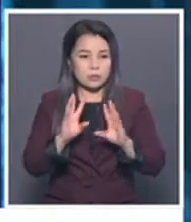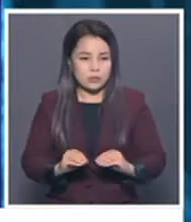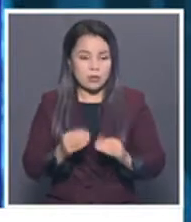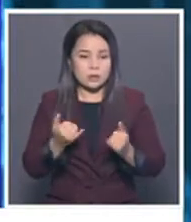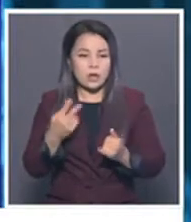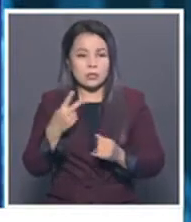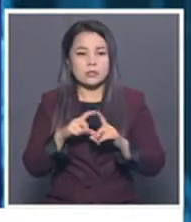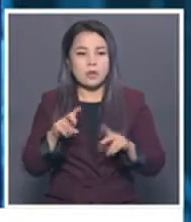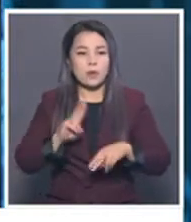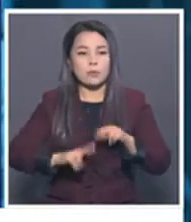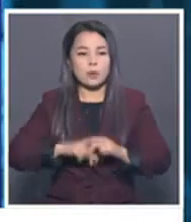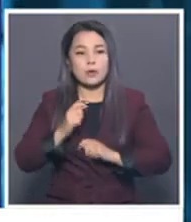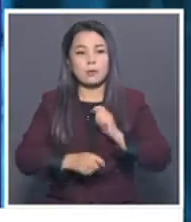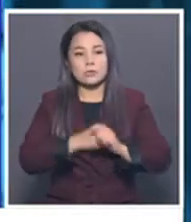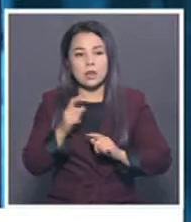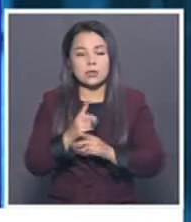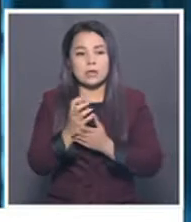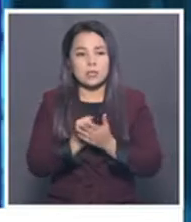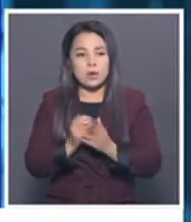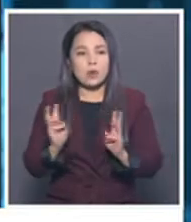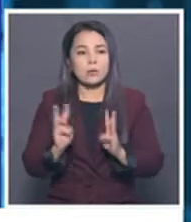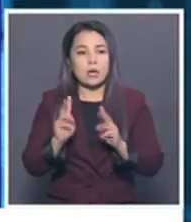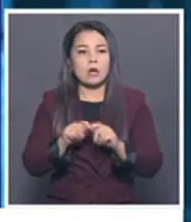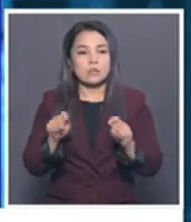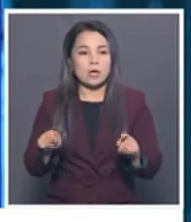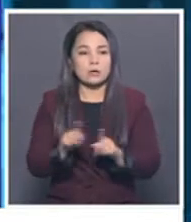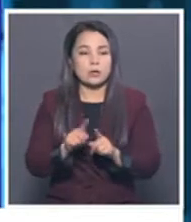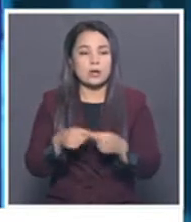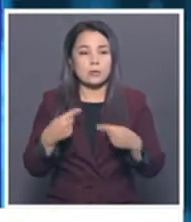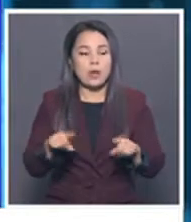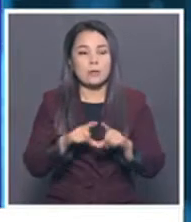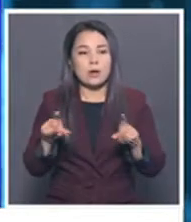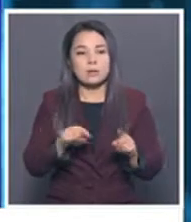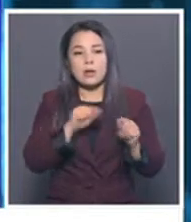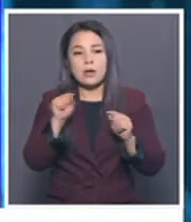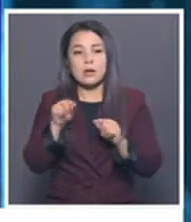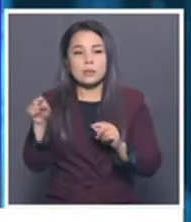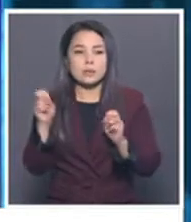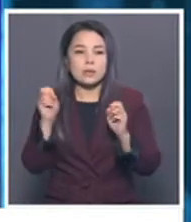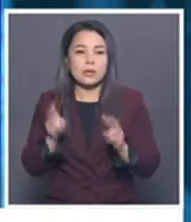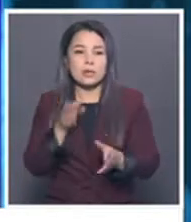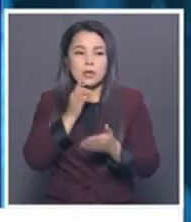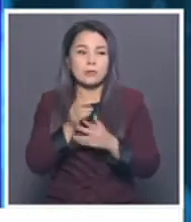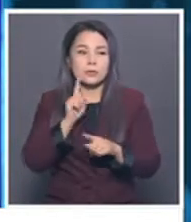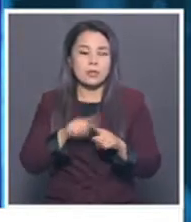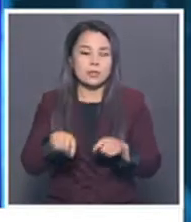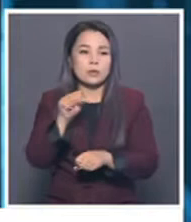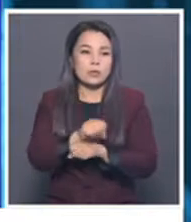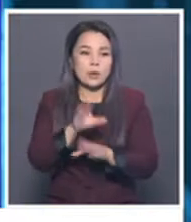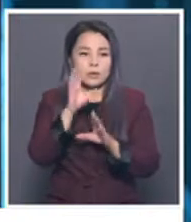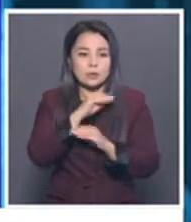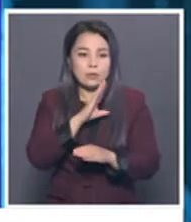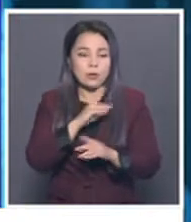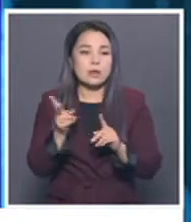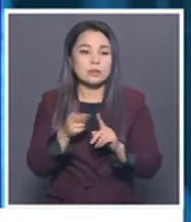нысанның алғашқысында құрылыс материалдары сақталған. Өрт ашық алаңда болғандықтан басқа ғимараттарға қауіп болды. Біз оны дер кезінде тоқтатып үлгердік.